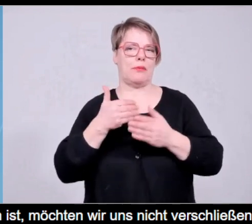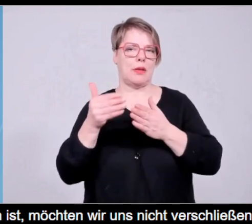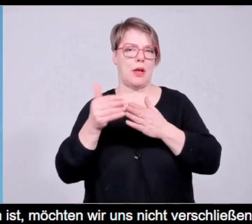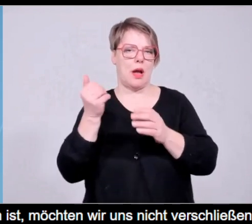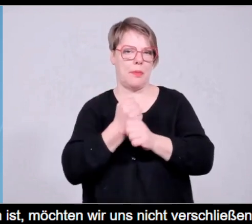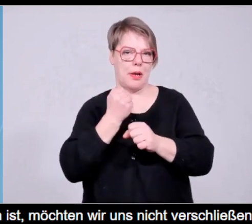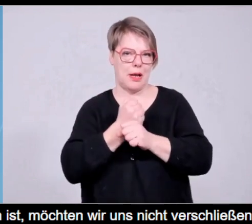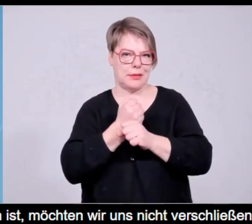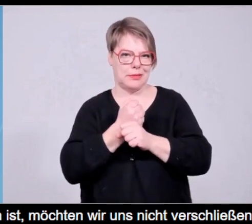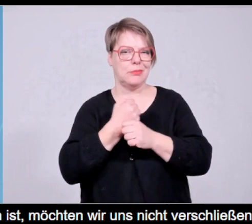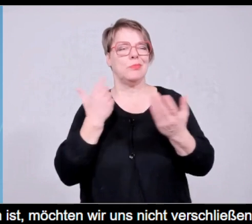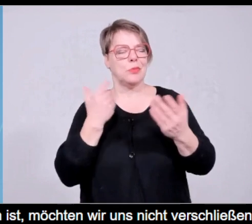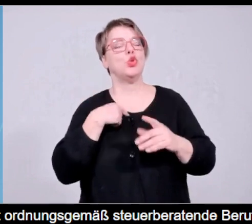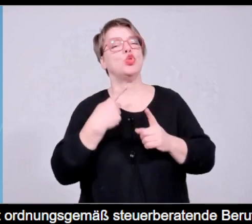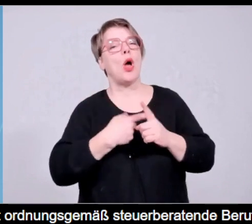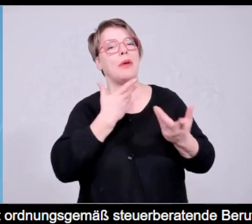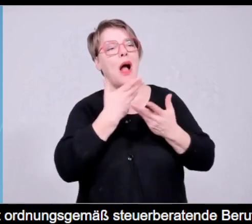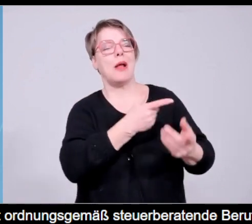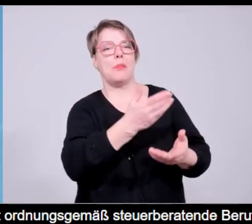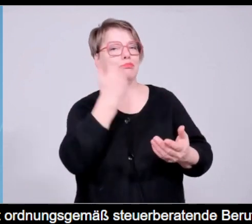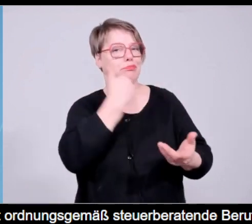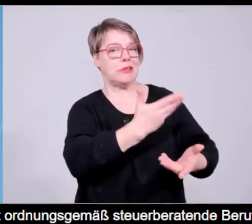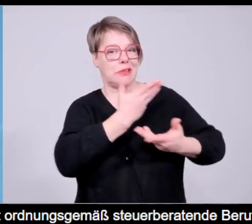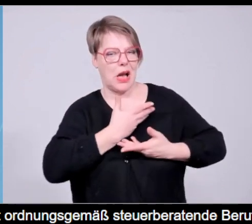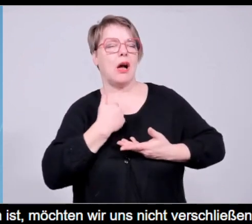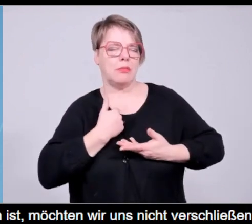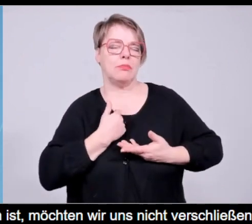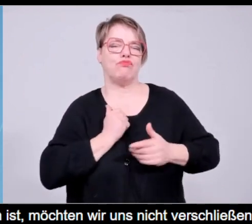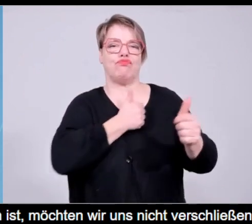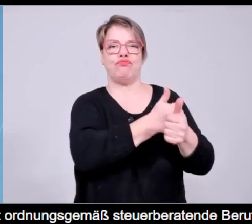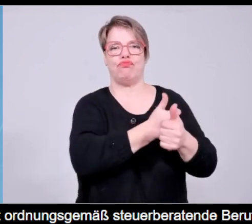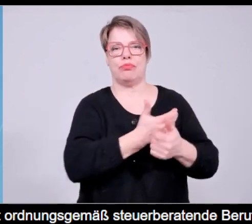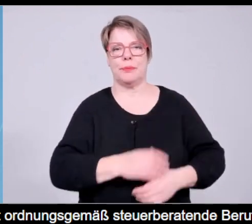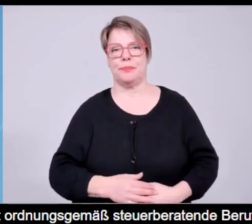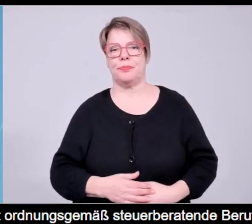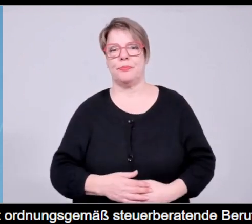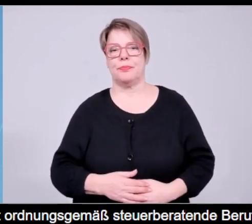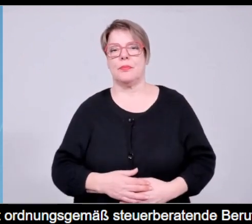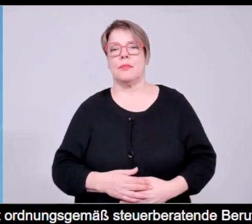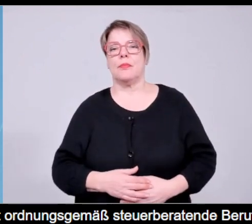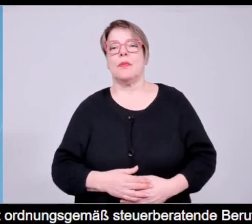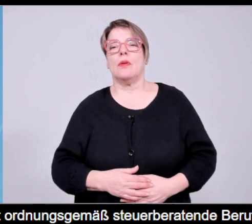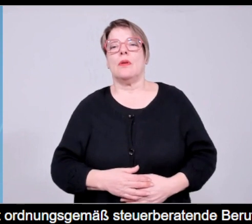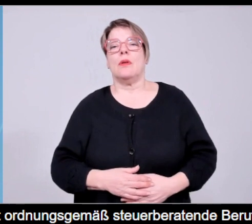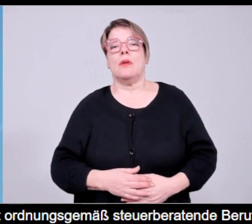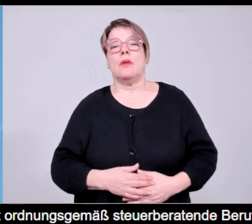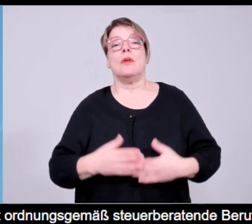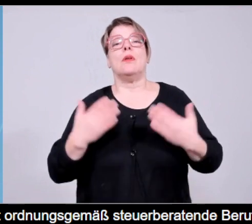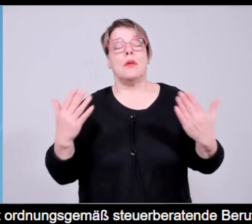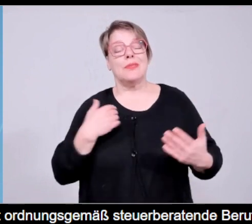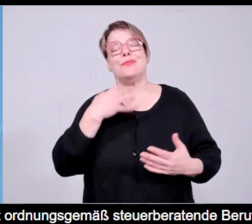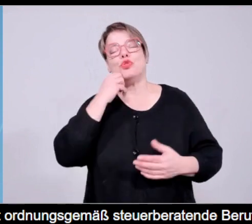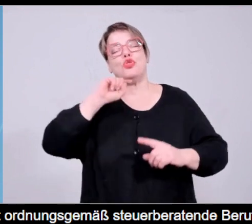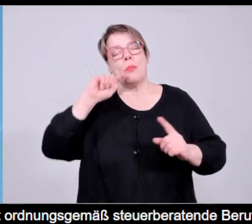Angaben oft erheblich sind zu dem, was bisher vorlag. Das liegt daran und deswegen hat ja das Bundesfassungsgericht das Ganze